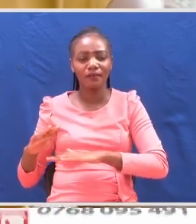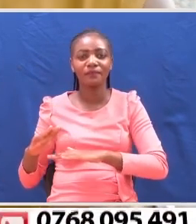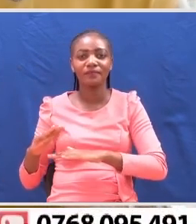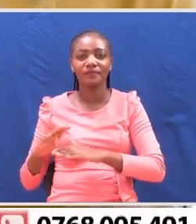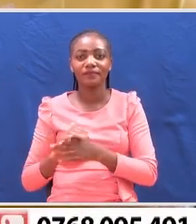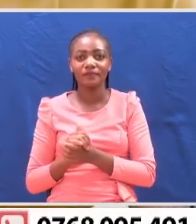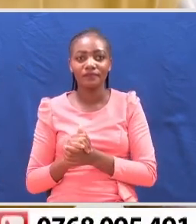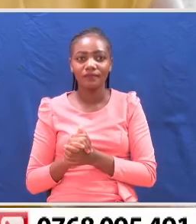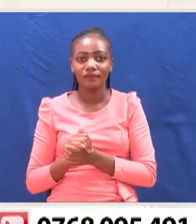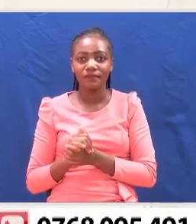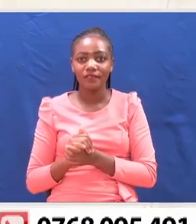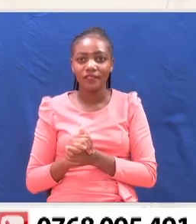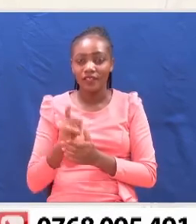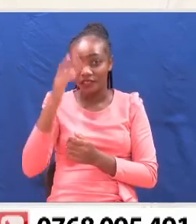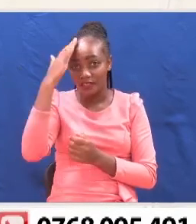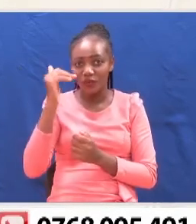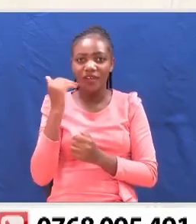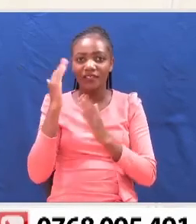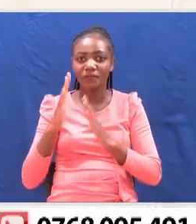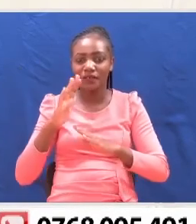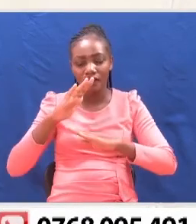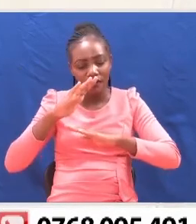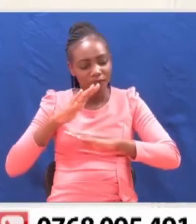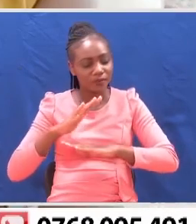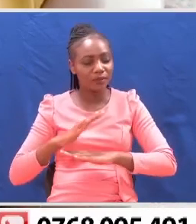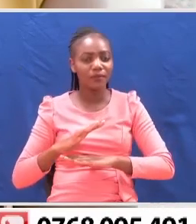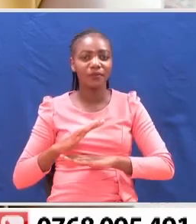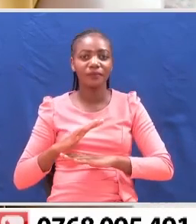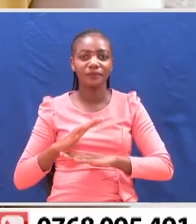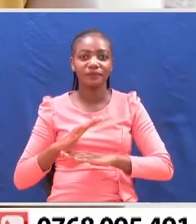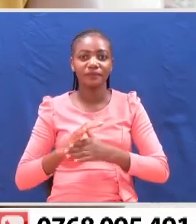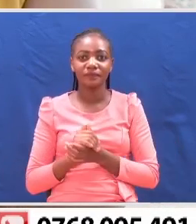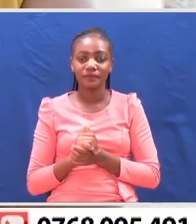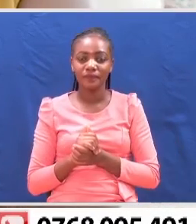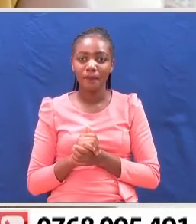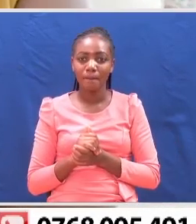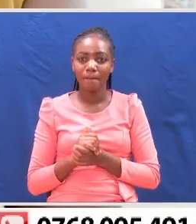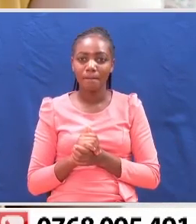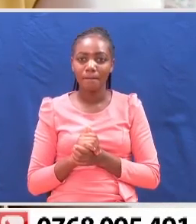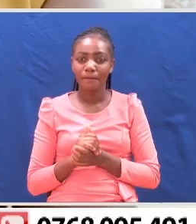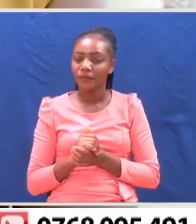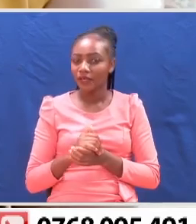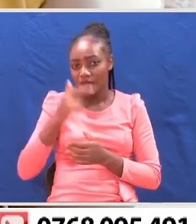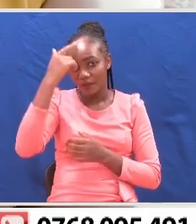Naelewa ni kwa nini sasa speaker kidogo umetulia, unaweza pokea hata changamoto na ukapitia, manake watu wa Arsenal